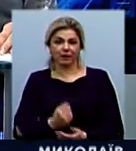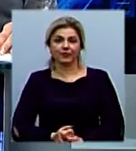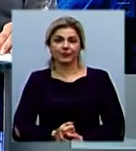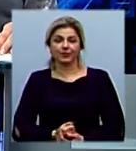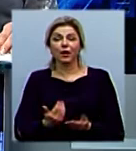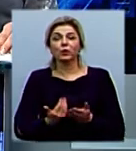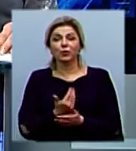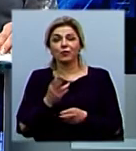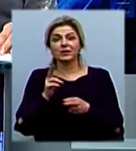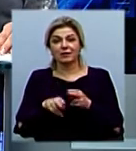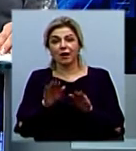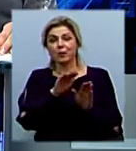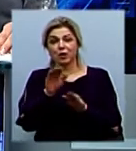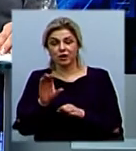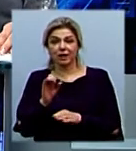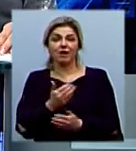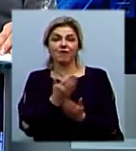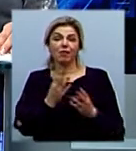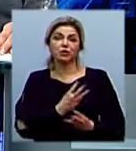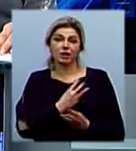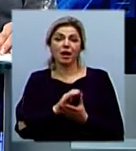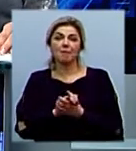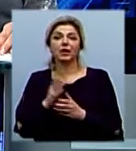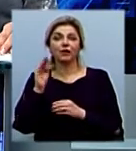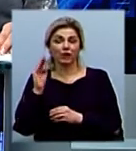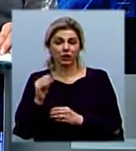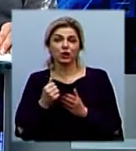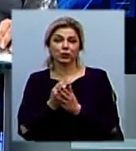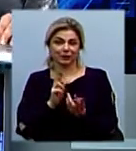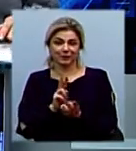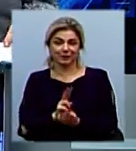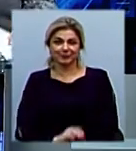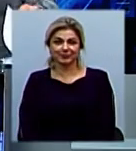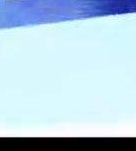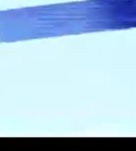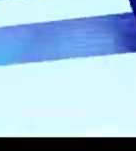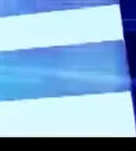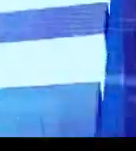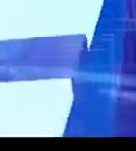На цьому я з вами прощаюся, бажаю вам мирного вечора, побачимось о 20:40.